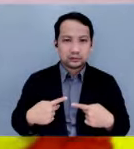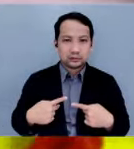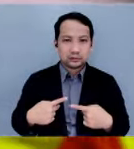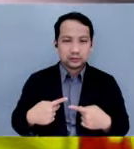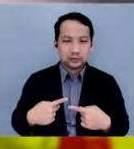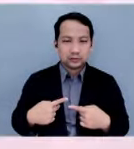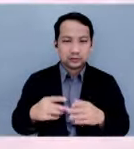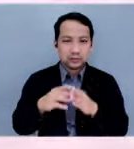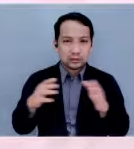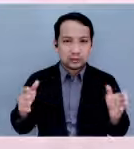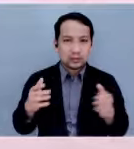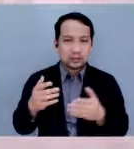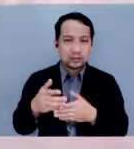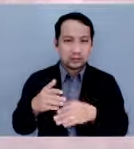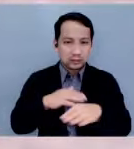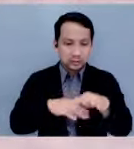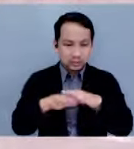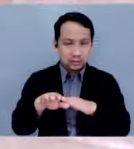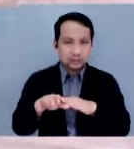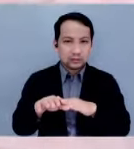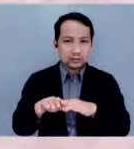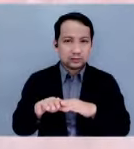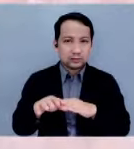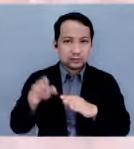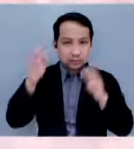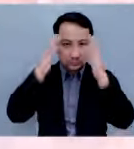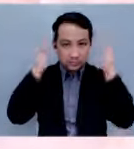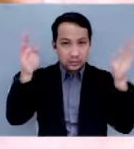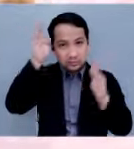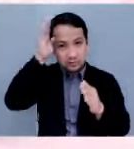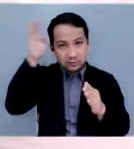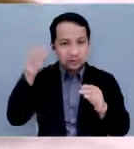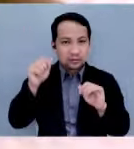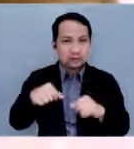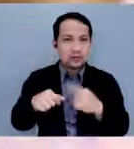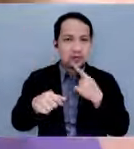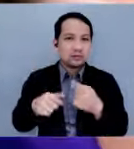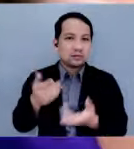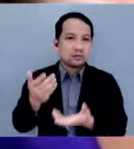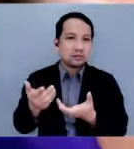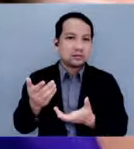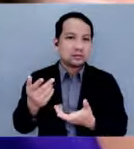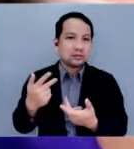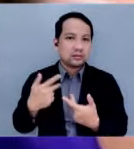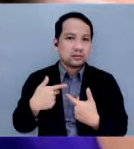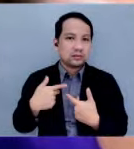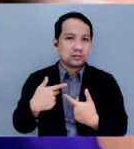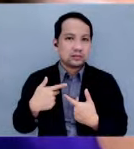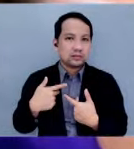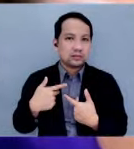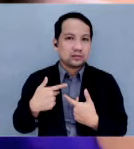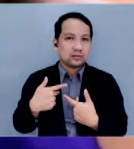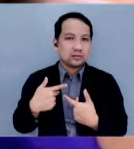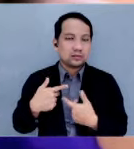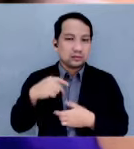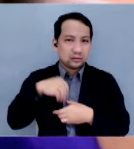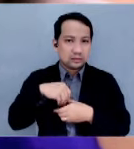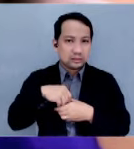yung kamay, pa at saka yung size ng ulo niya. So possible po daw na baka po na yung mga internal organs